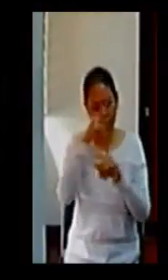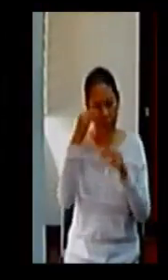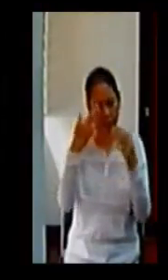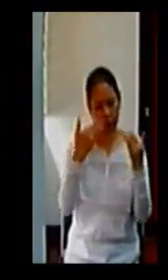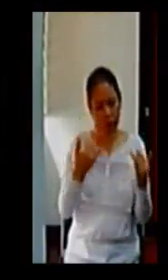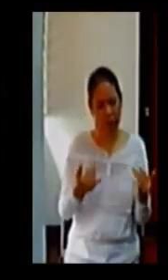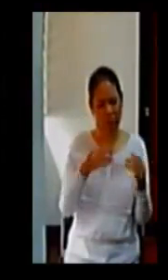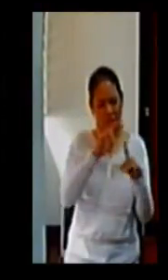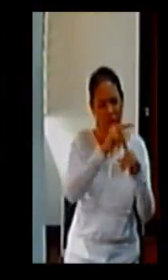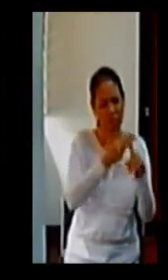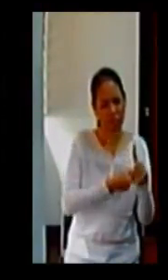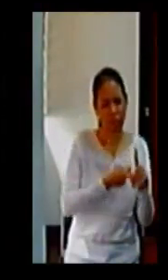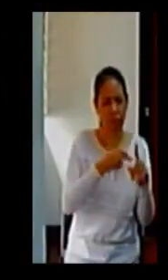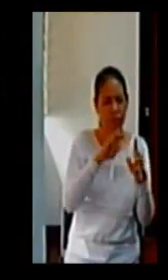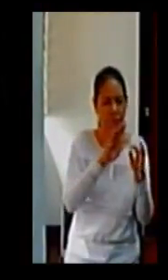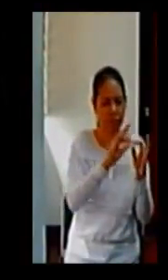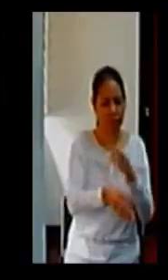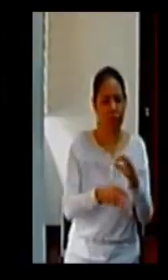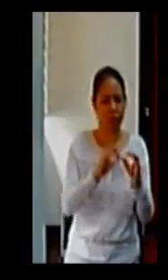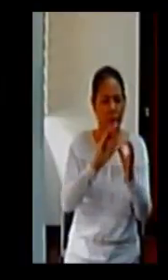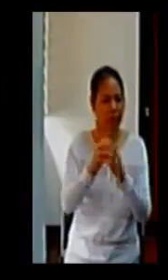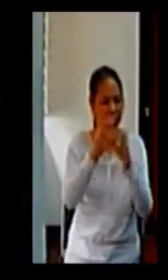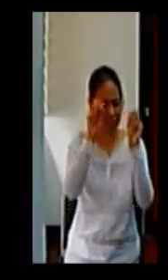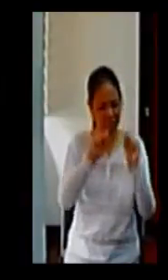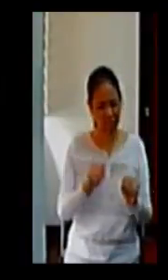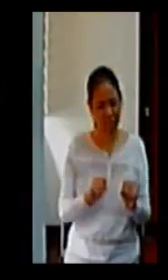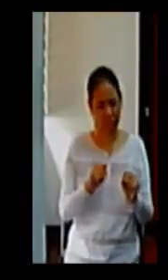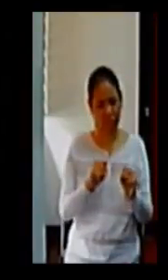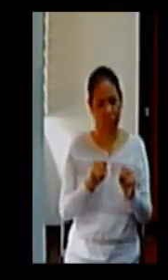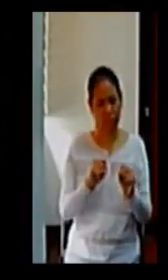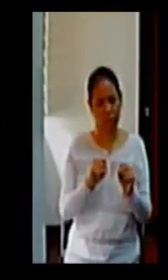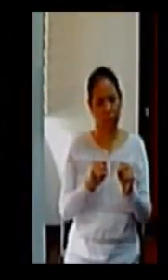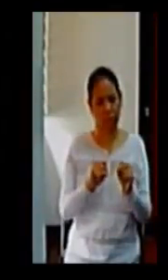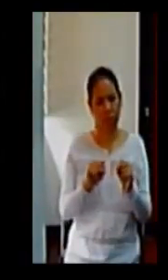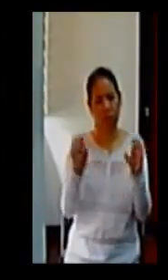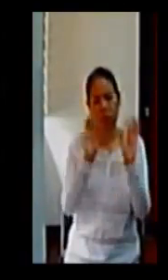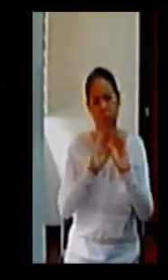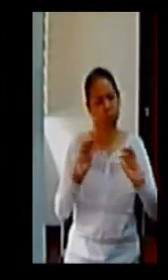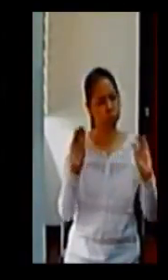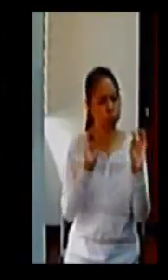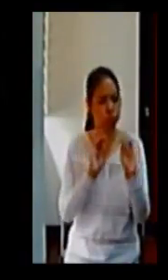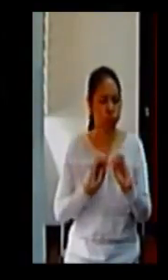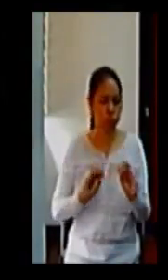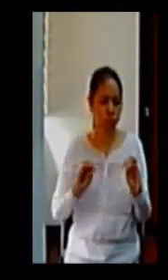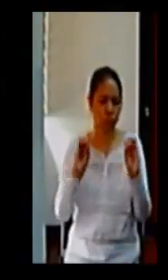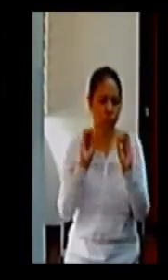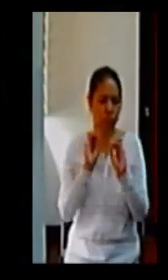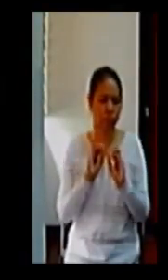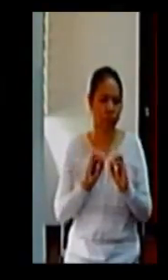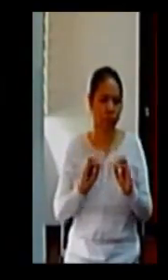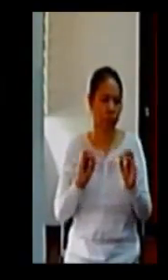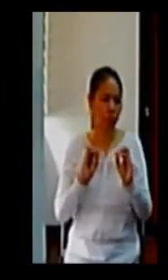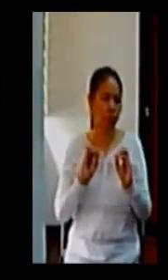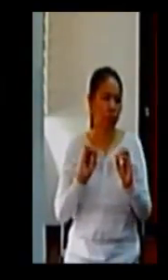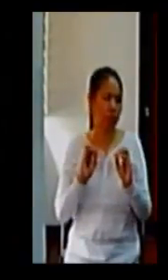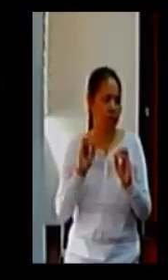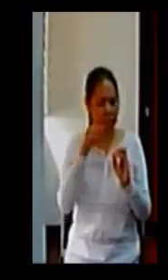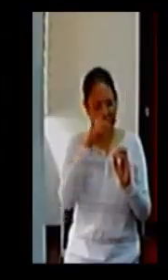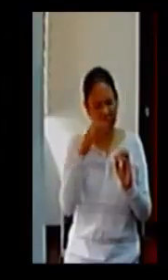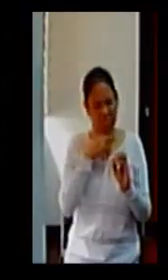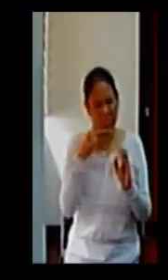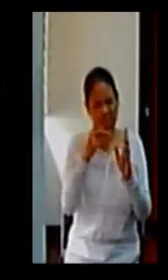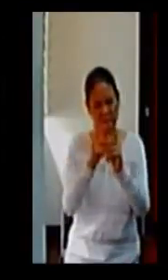dapat yan yung planting season, parang wala na, na hindi ka, dahil hindi kami